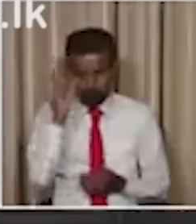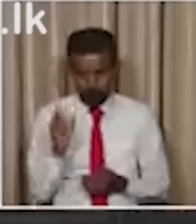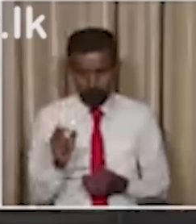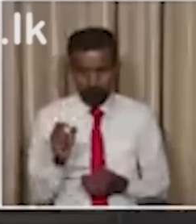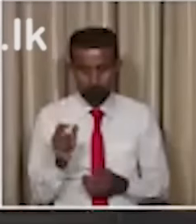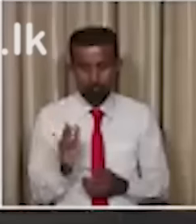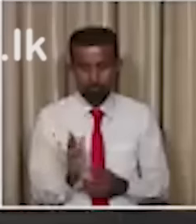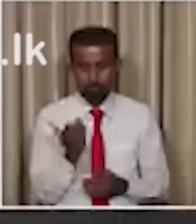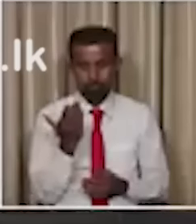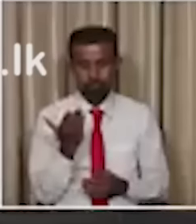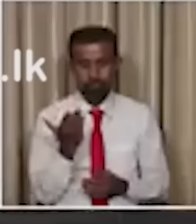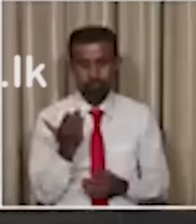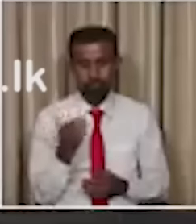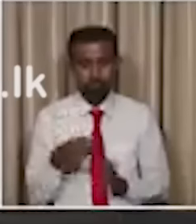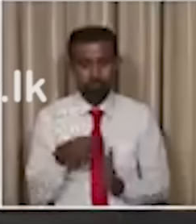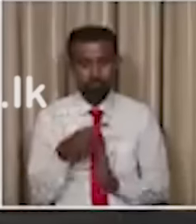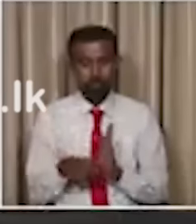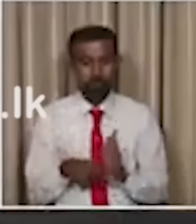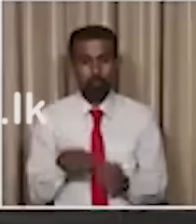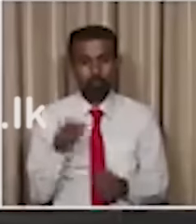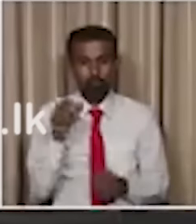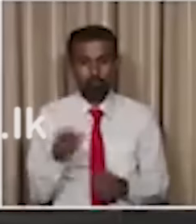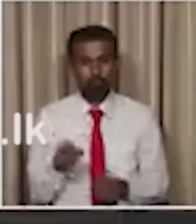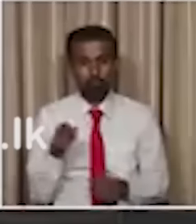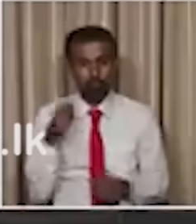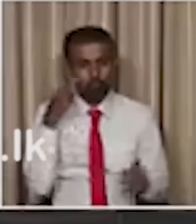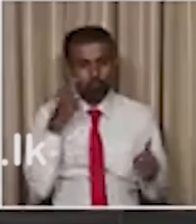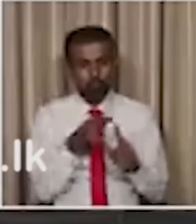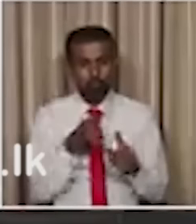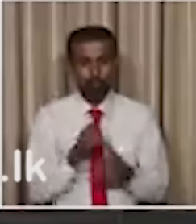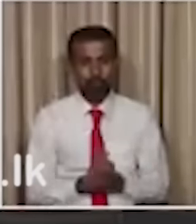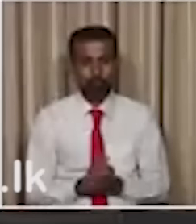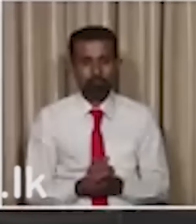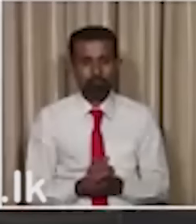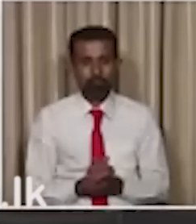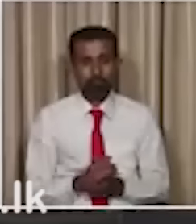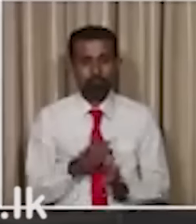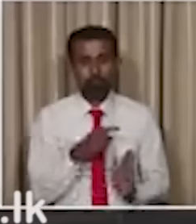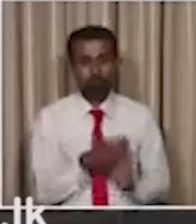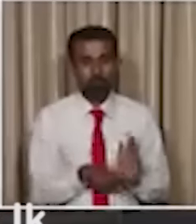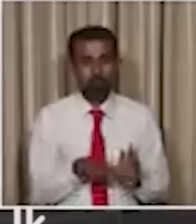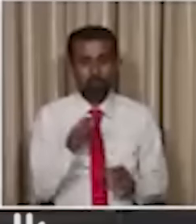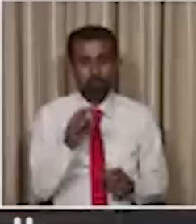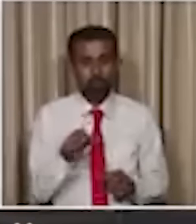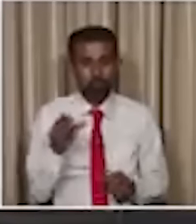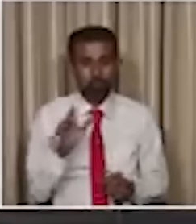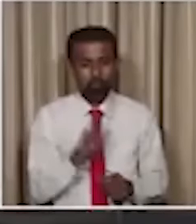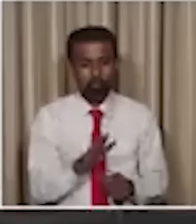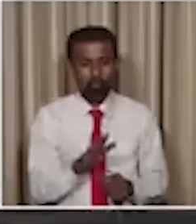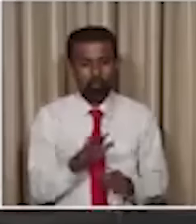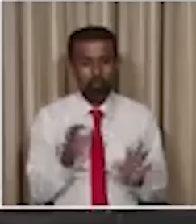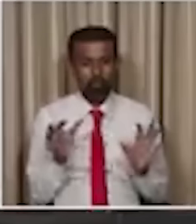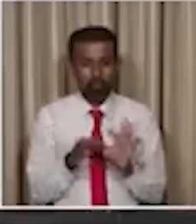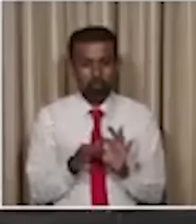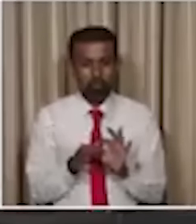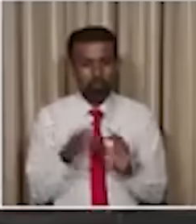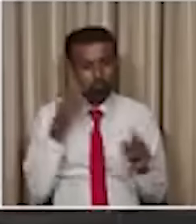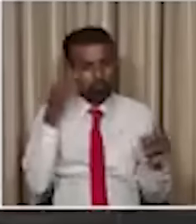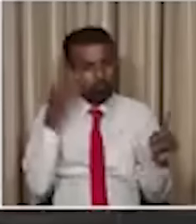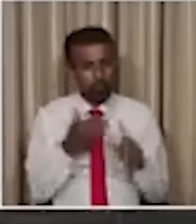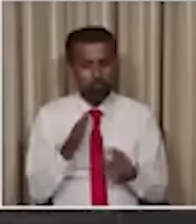මහතා විසින් මේ රටේ පුරවැසියෙක් පිළිබඳව හෝ මේ රටේ පුරවැසියෙක්ගේ සම්බන්ධතාවයක්